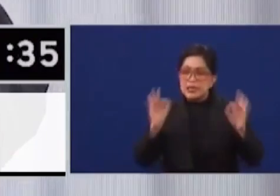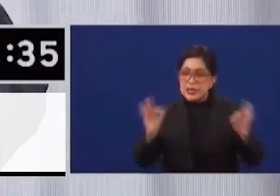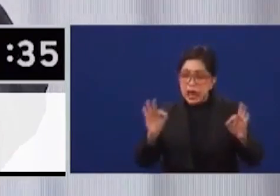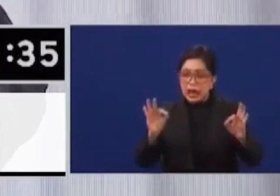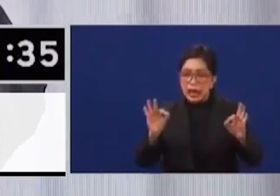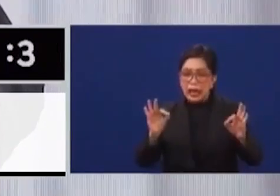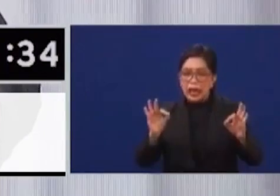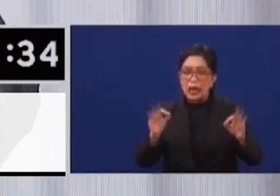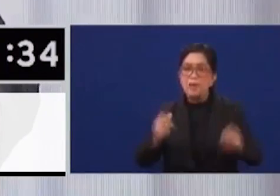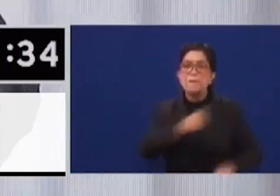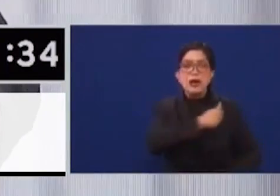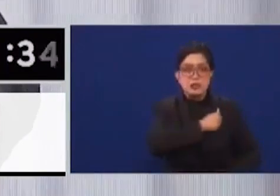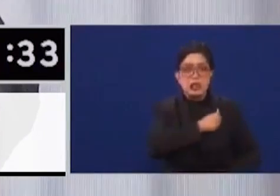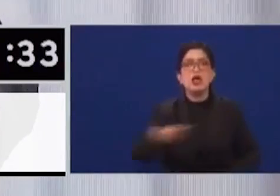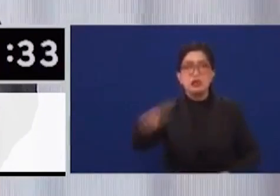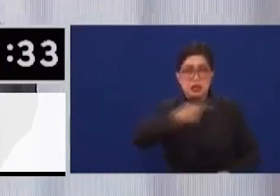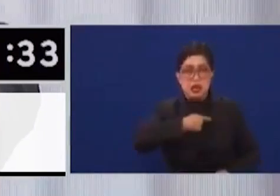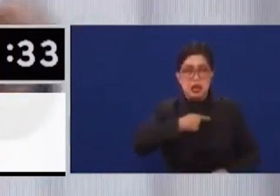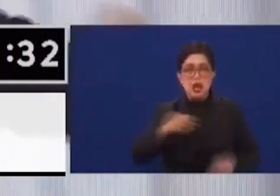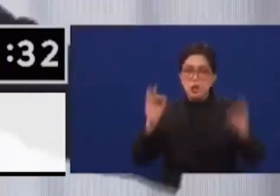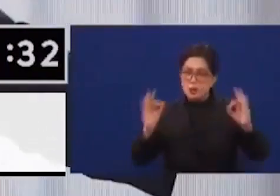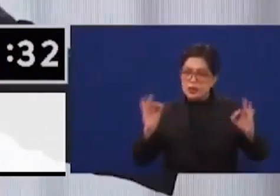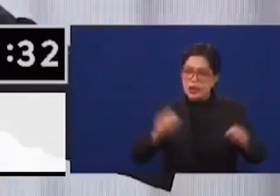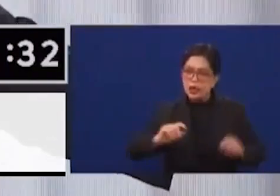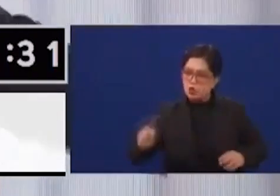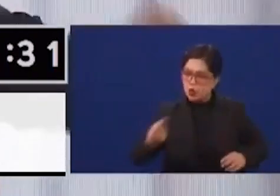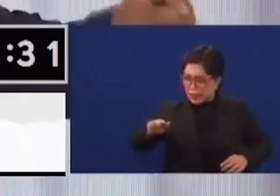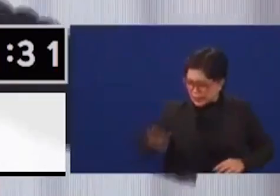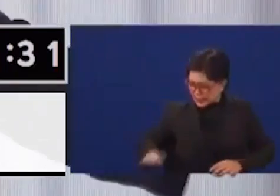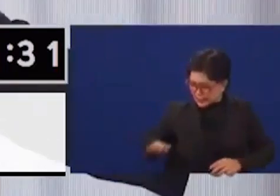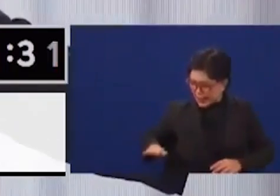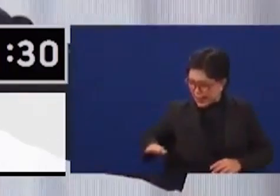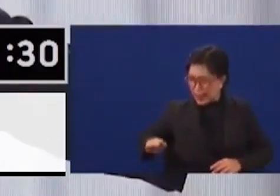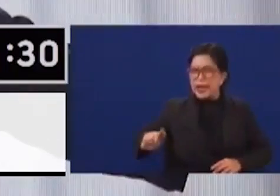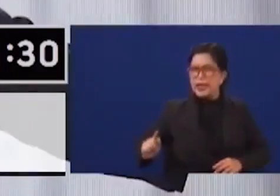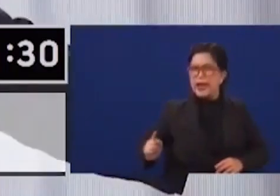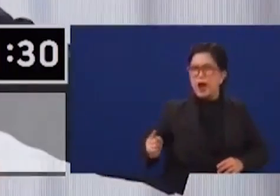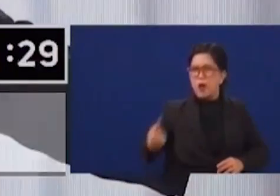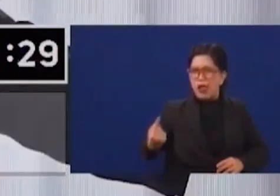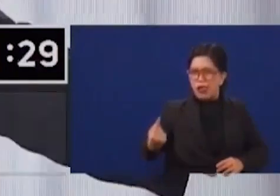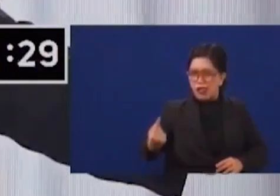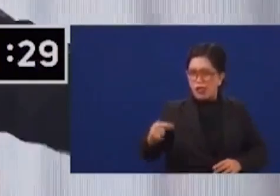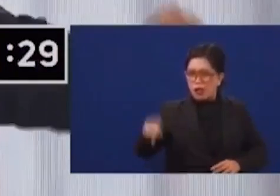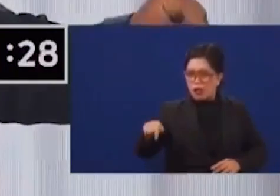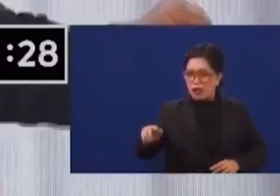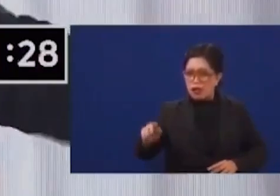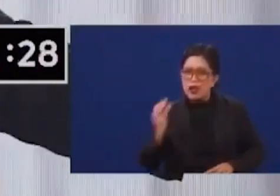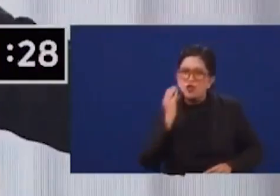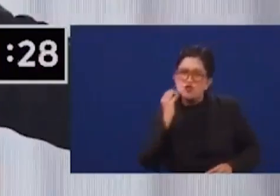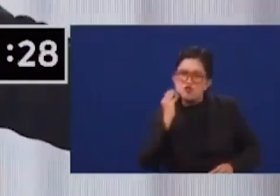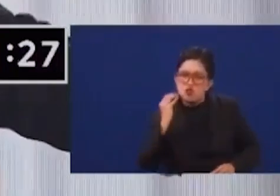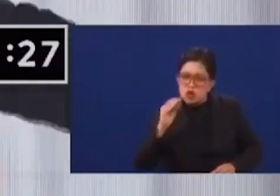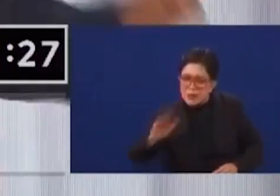Hai bangsa kita pendidikan dari kecil dari awal Hai dari usia dini